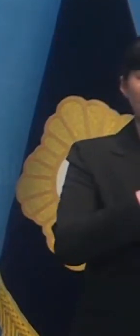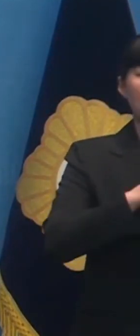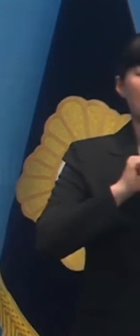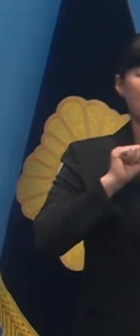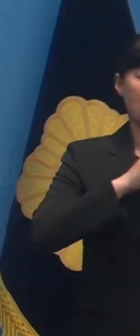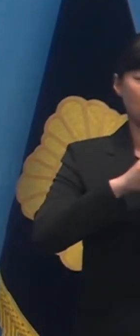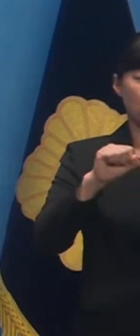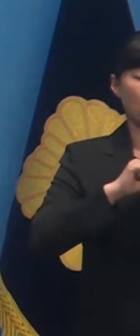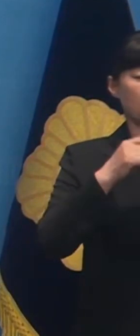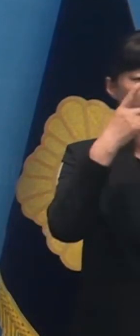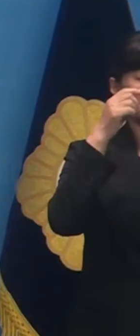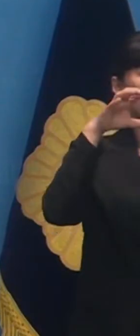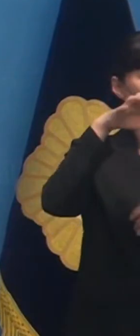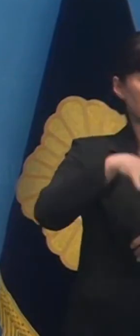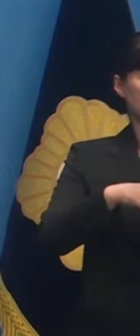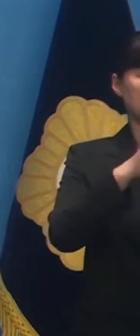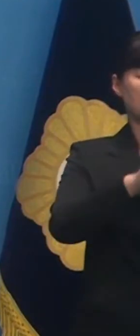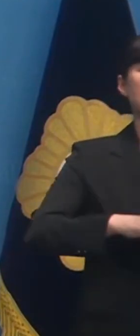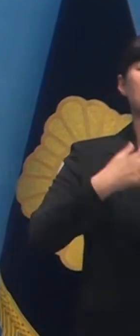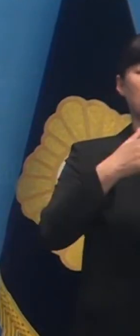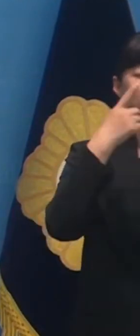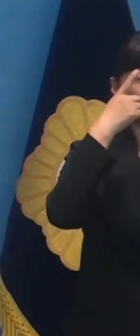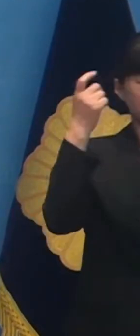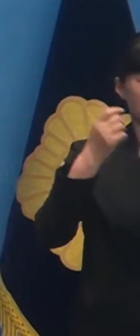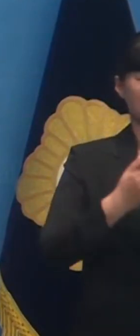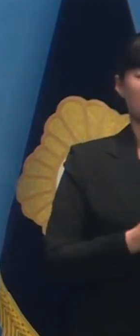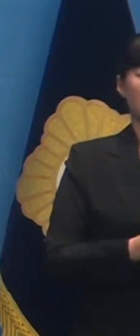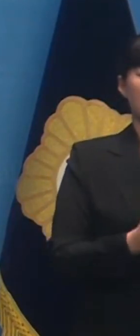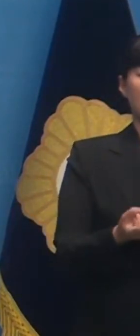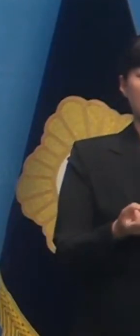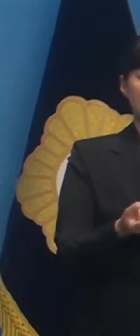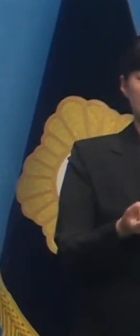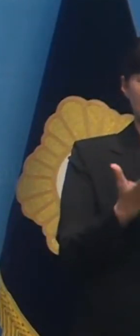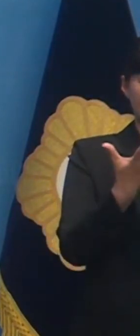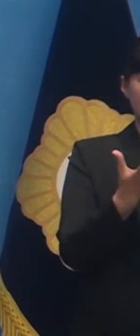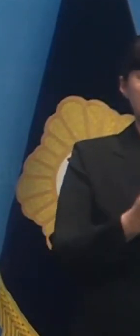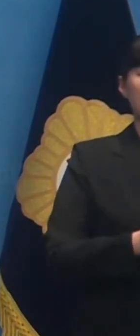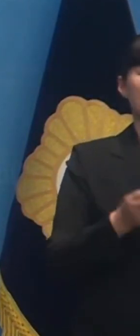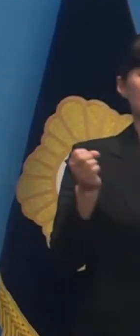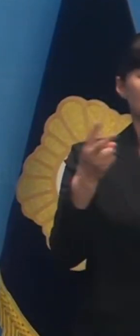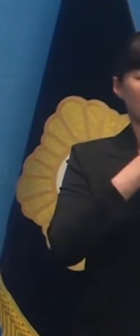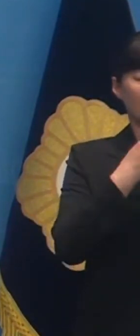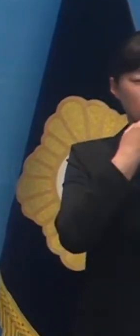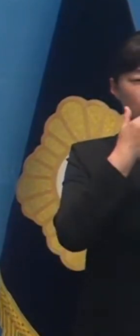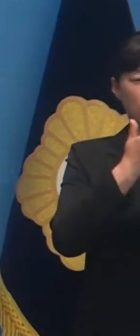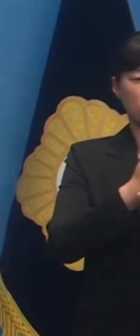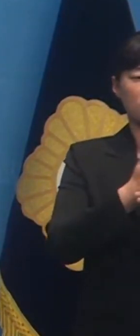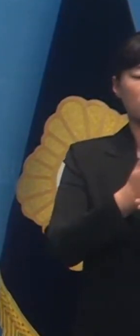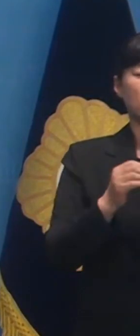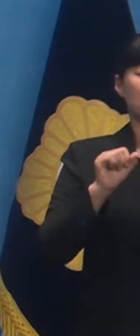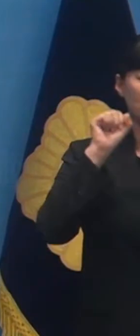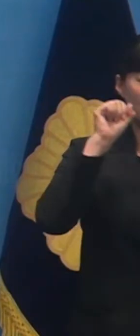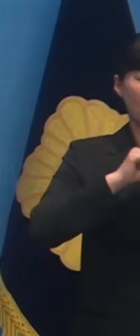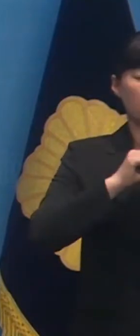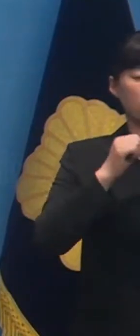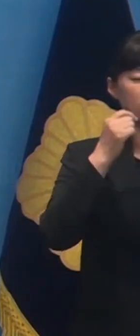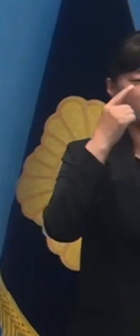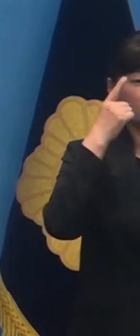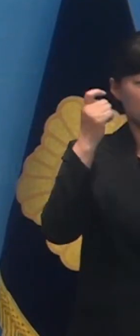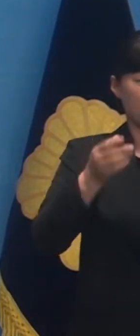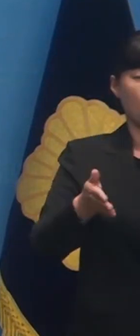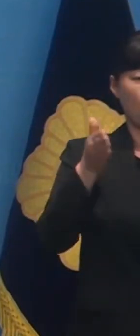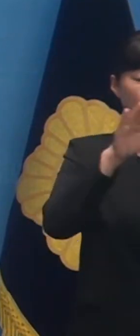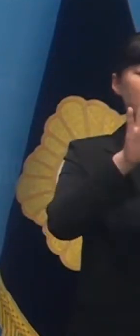개최되는 제38주년 60 민주화항쟁 기념식 및 민주화운동기념관 개관식에